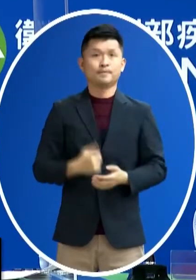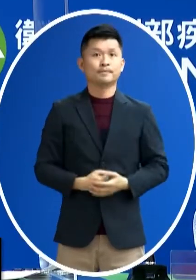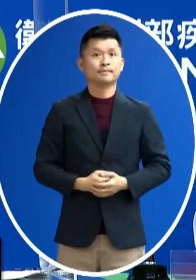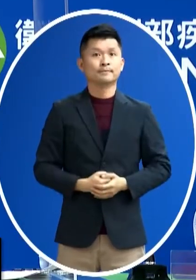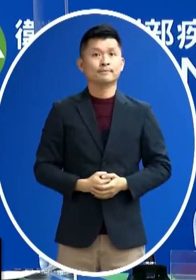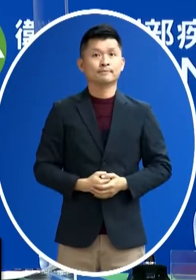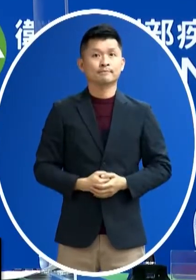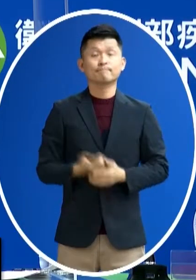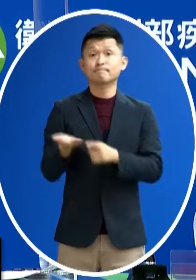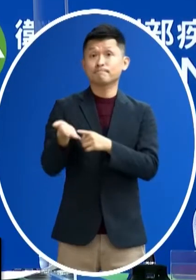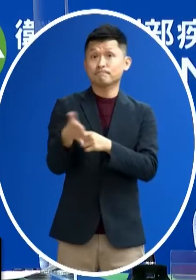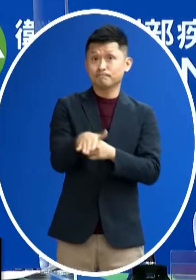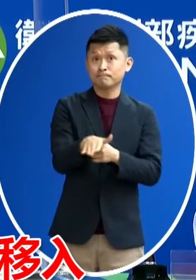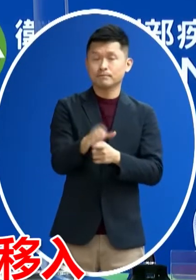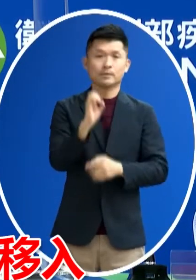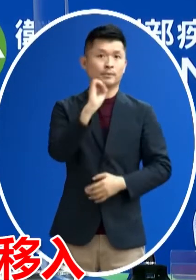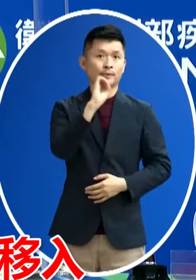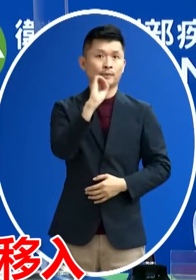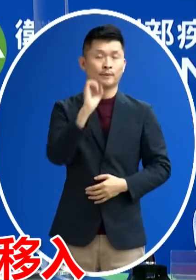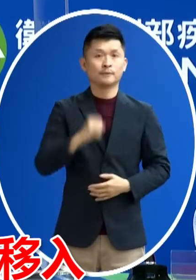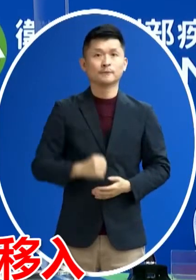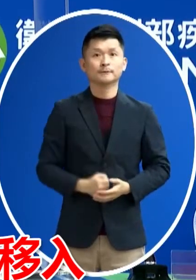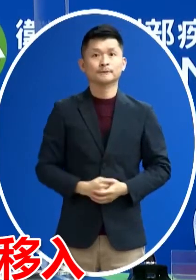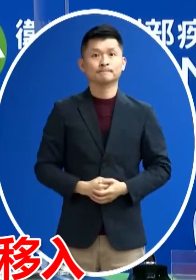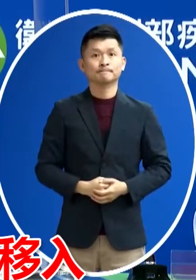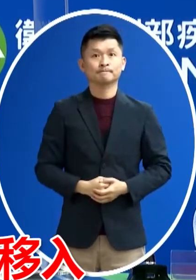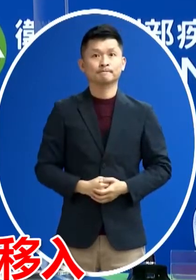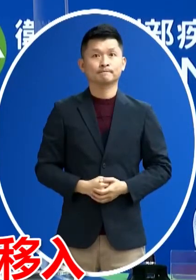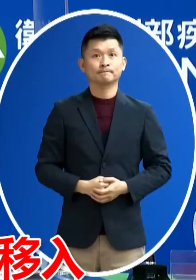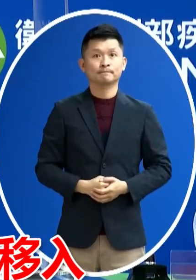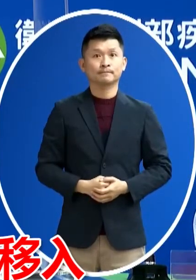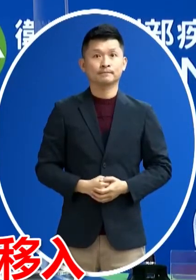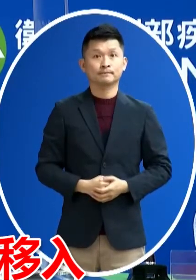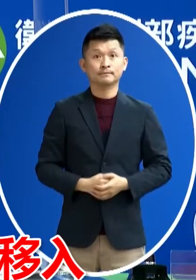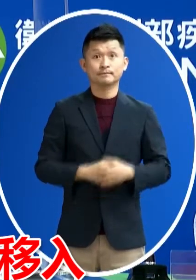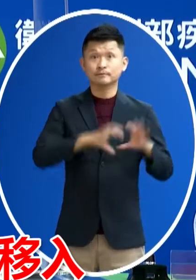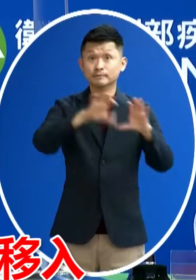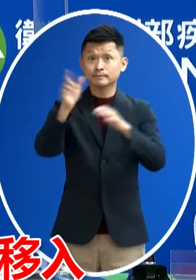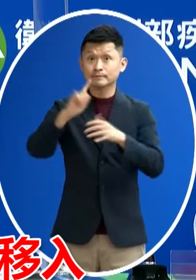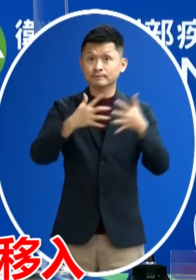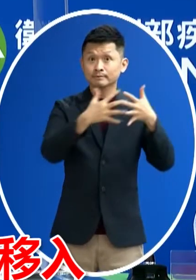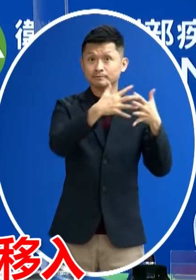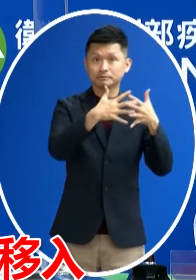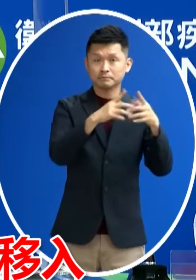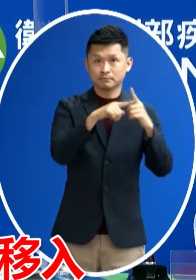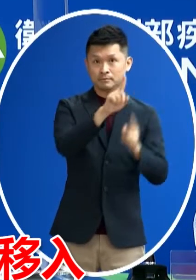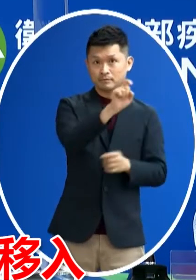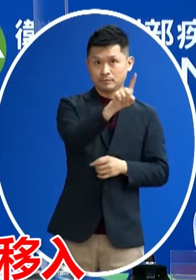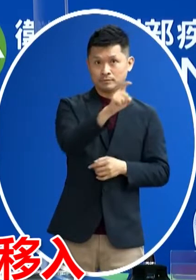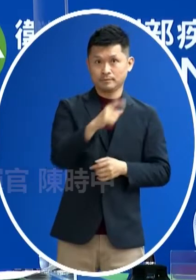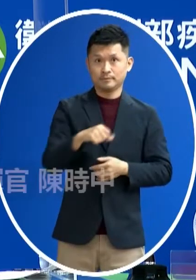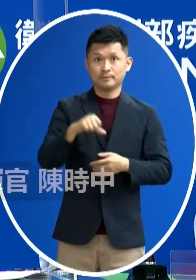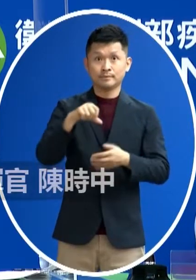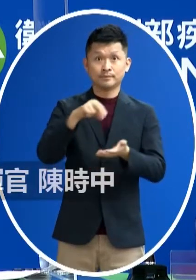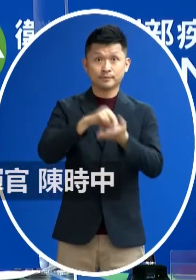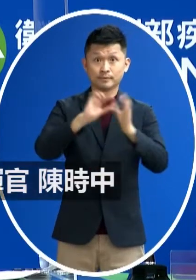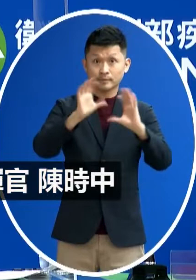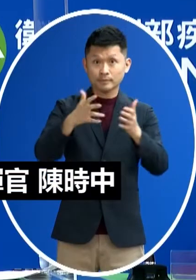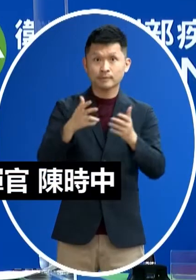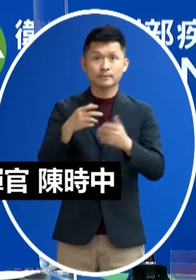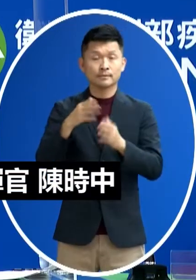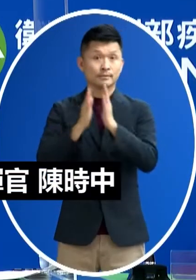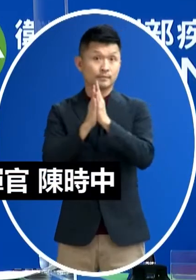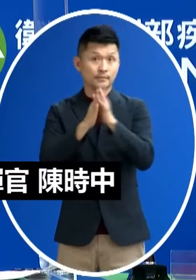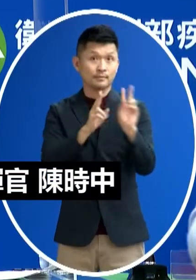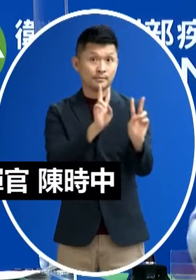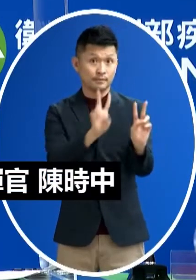26例，死亡的个案没有。那入境主要国家，那美国11例，那印尼、缅甸2例，那其